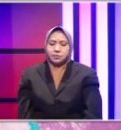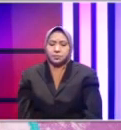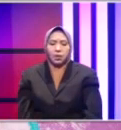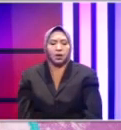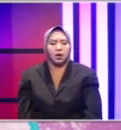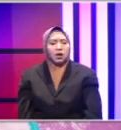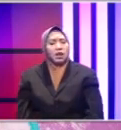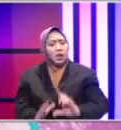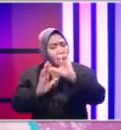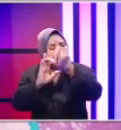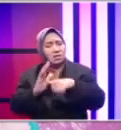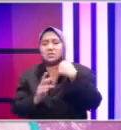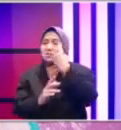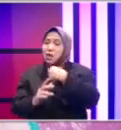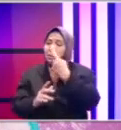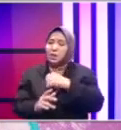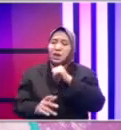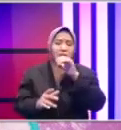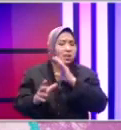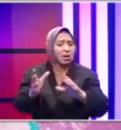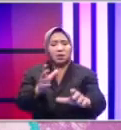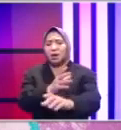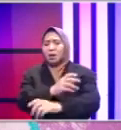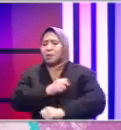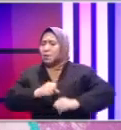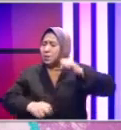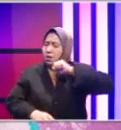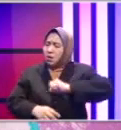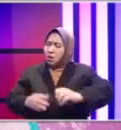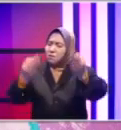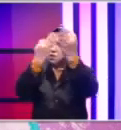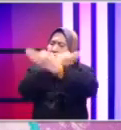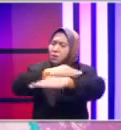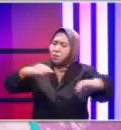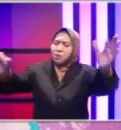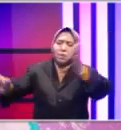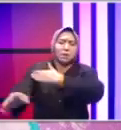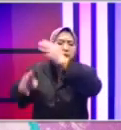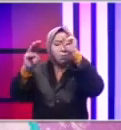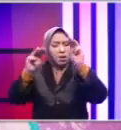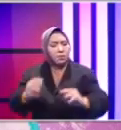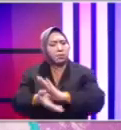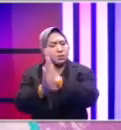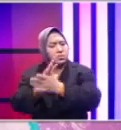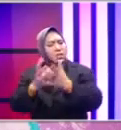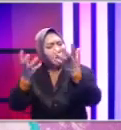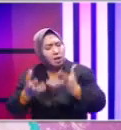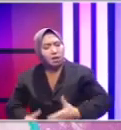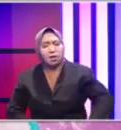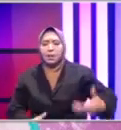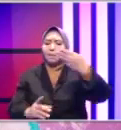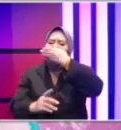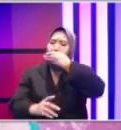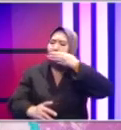Hai samenleving nafas Ria muzzle rainy mood tetap